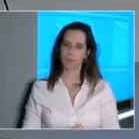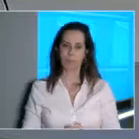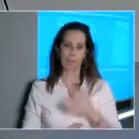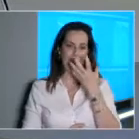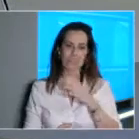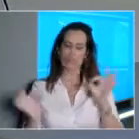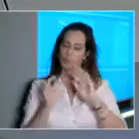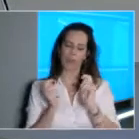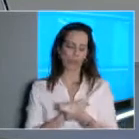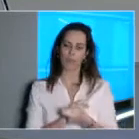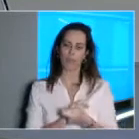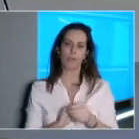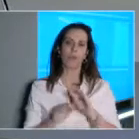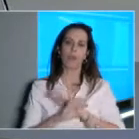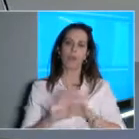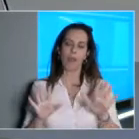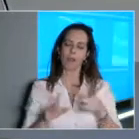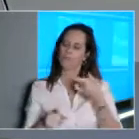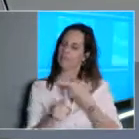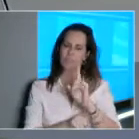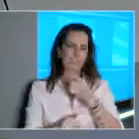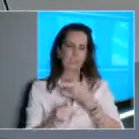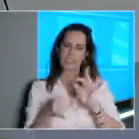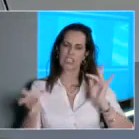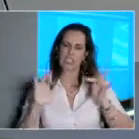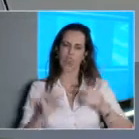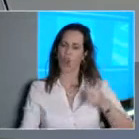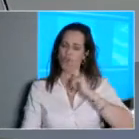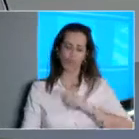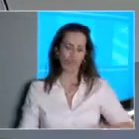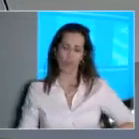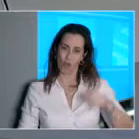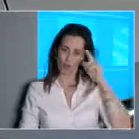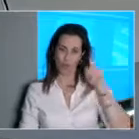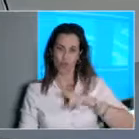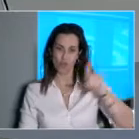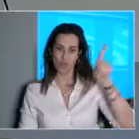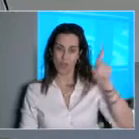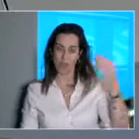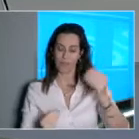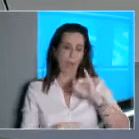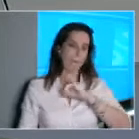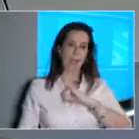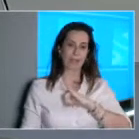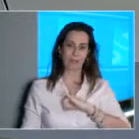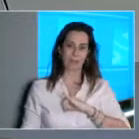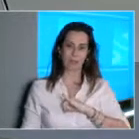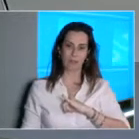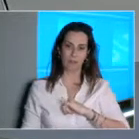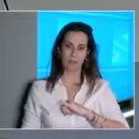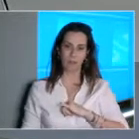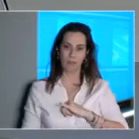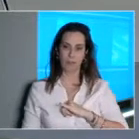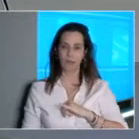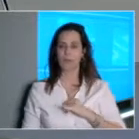הרב, שום דבר, מלבד התרסה, מלבד ראש עיר שהוא חושב שהוא האטרקציה, שצריכה